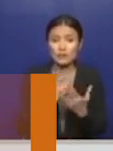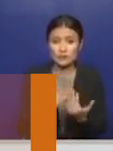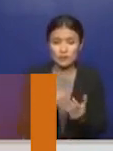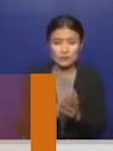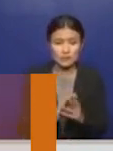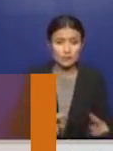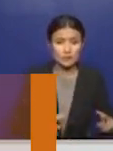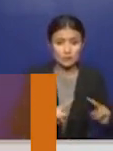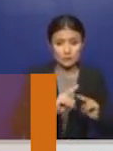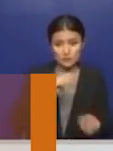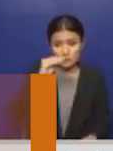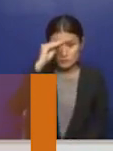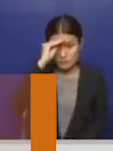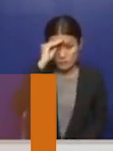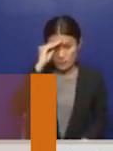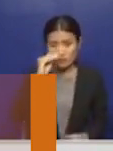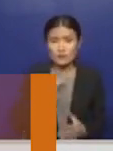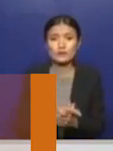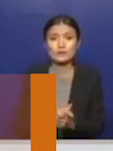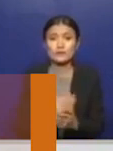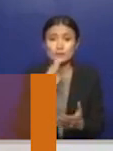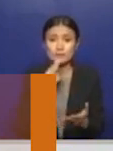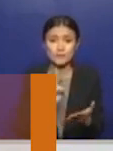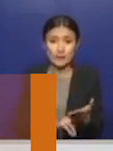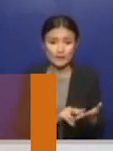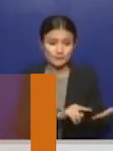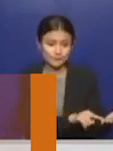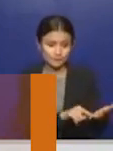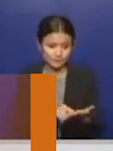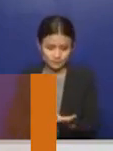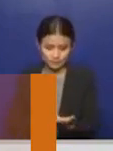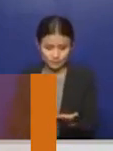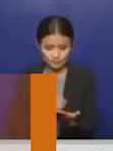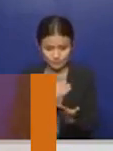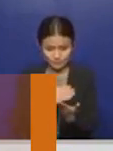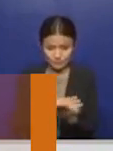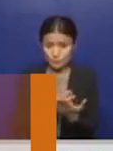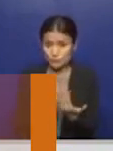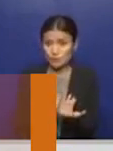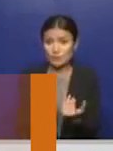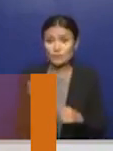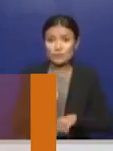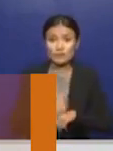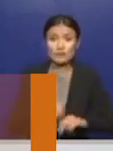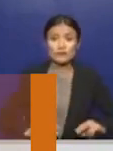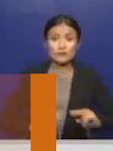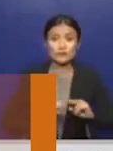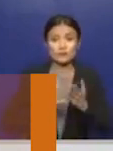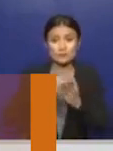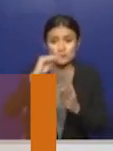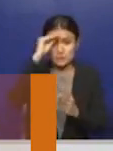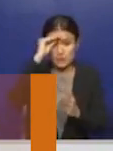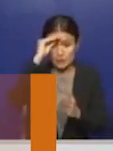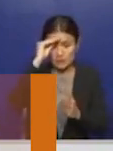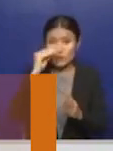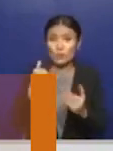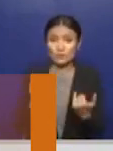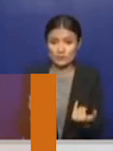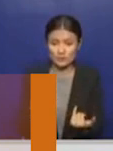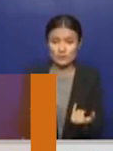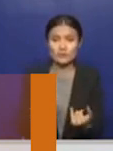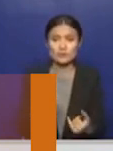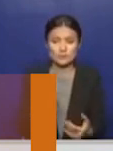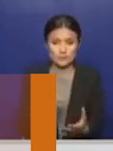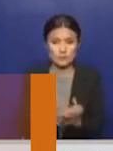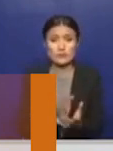กษาธิการได้มีหนังสือแจ้งว่าเนื่องจากในวันนี้รัฐมนตรีว่าการกระทรวงศึกษาธิการมีภารกิจส